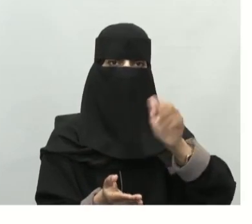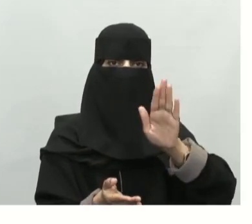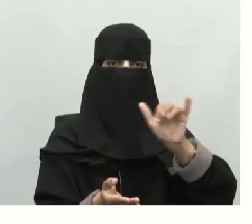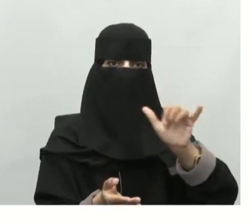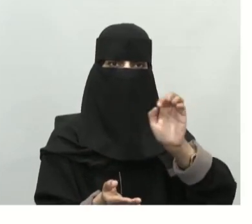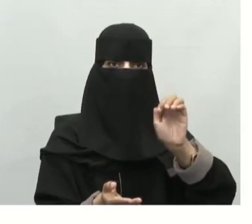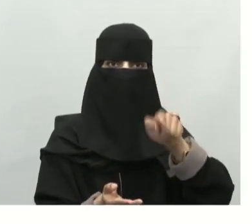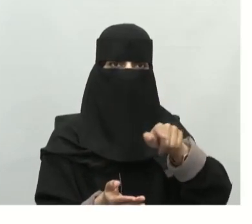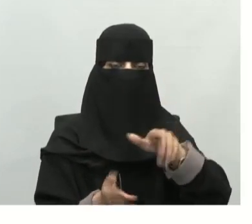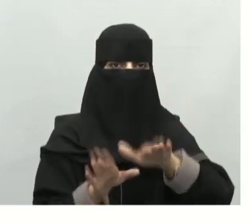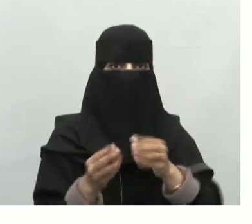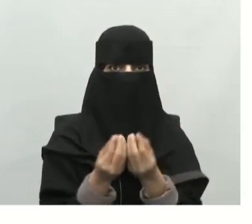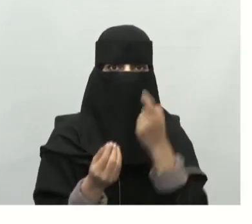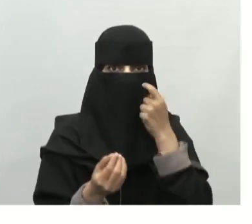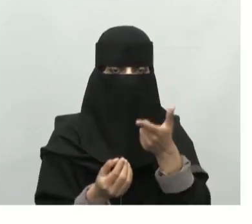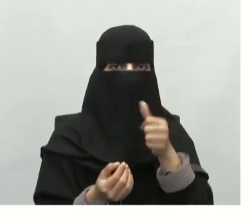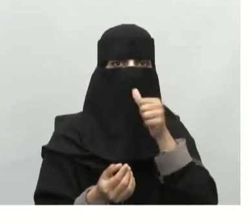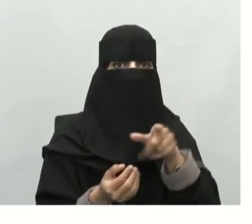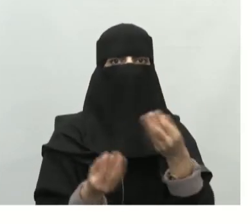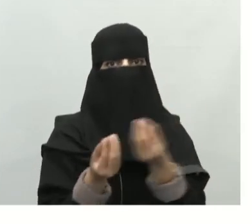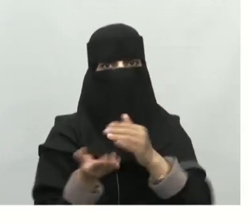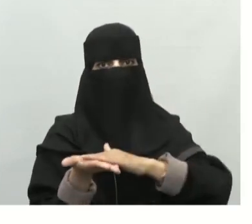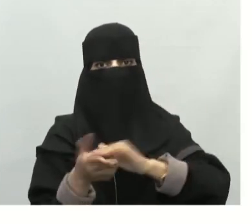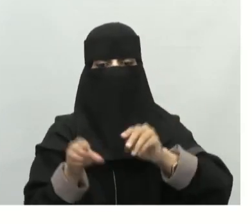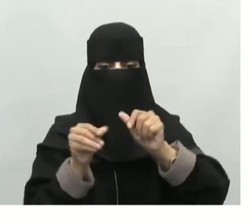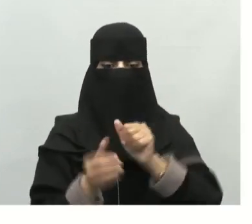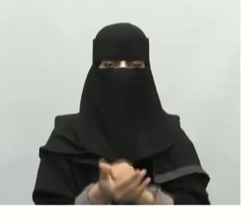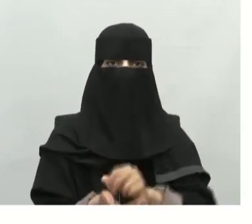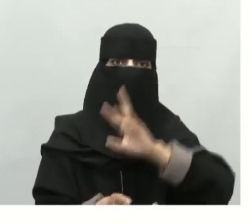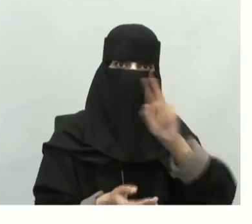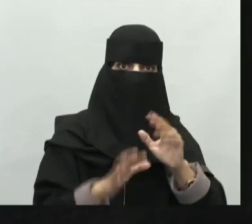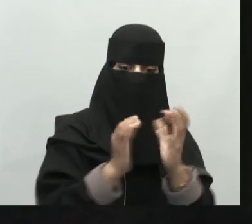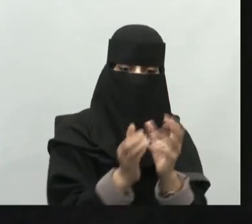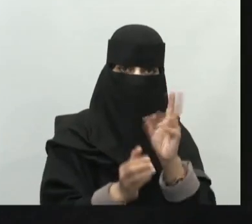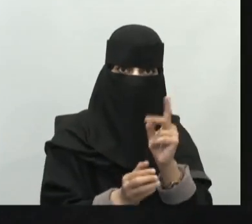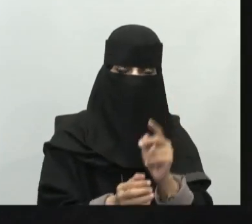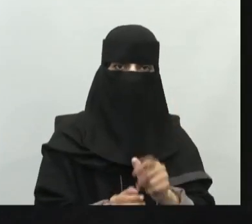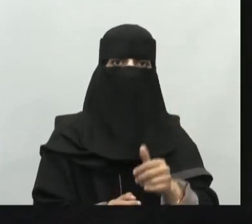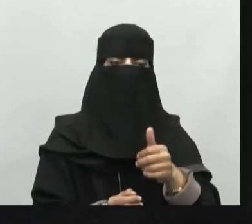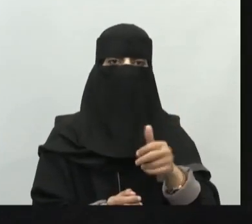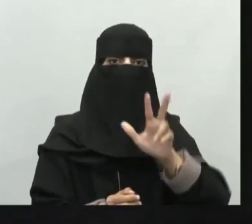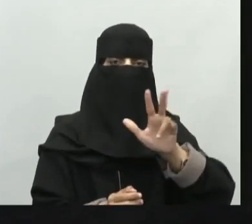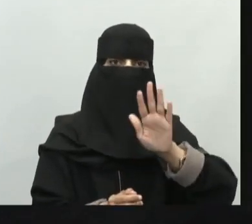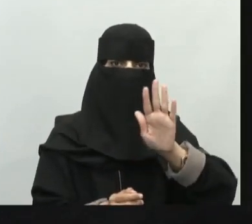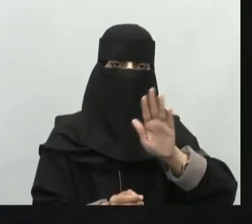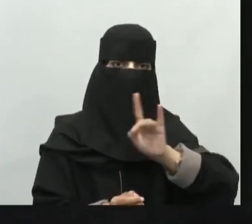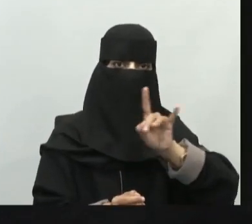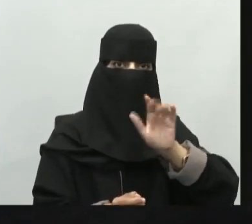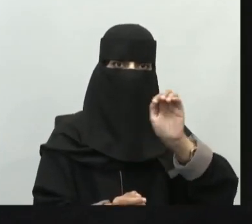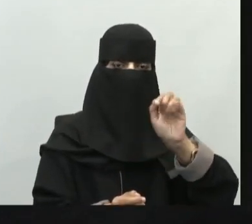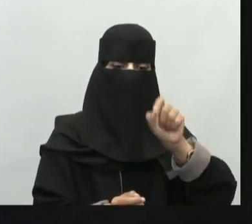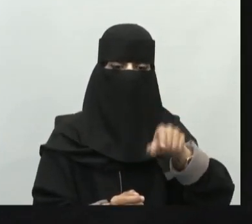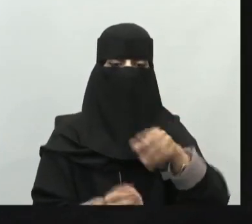هذه تعيش في الماء وايضا على اليابسه وكذلك السلحفاه